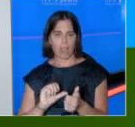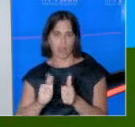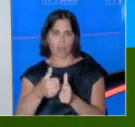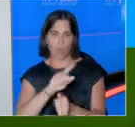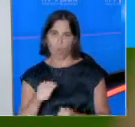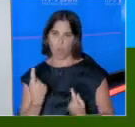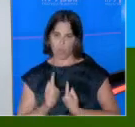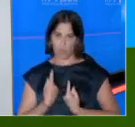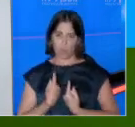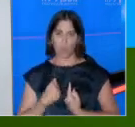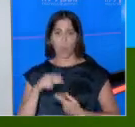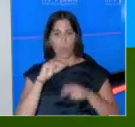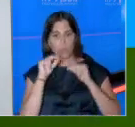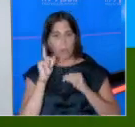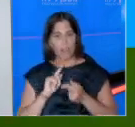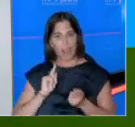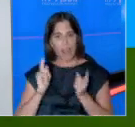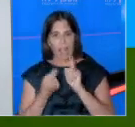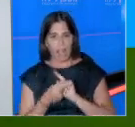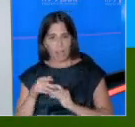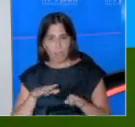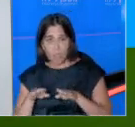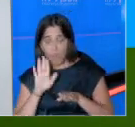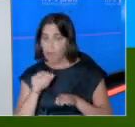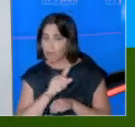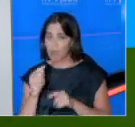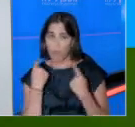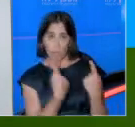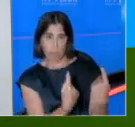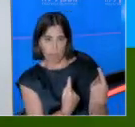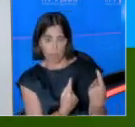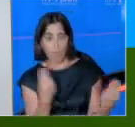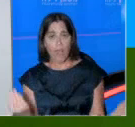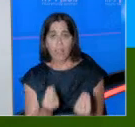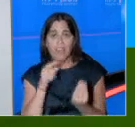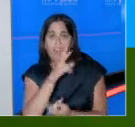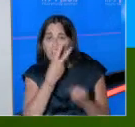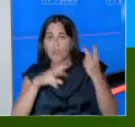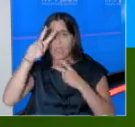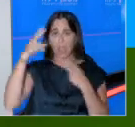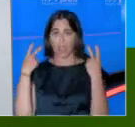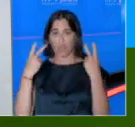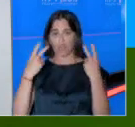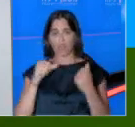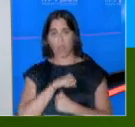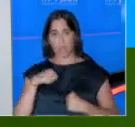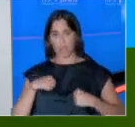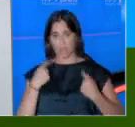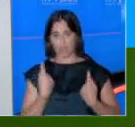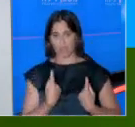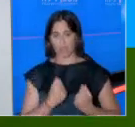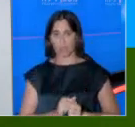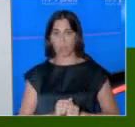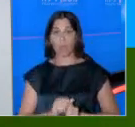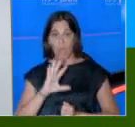את עצמו, דיבר על זה שצריך להחליף את הממשלה, וגם אם זה לא יהיה הוא, הדבר הזה הרבה יותר חשוב מאשר הפרסונה עצמו,